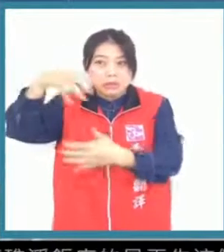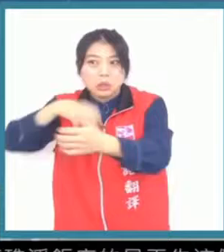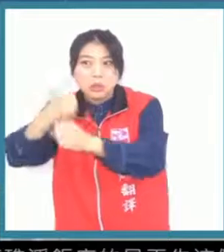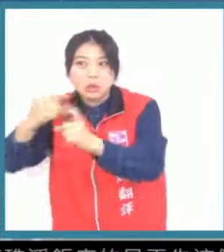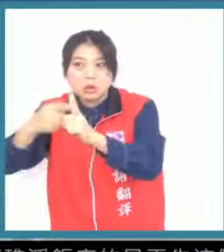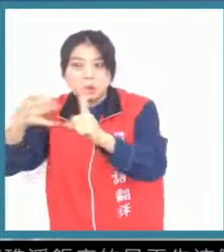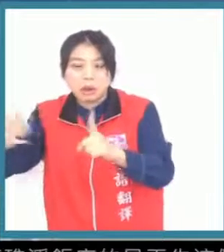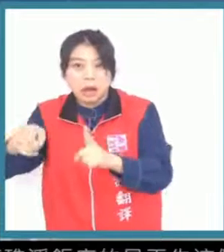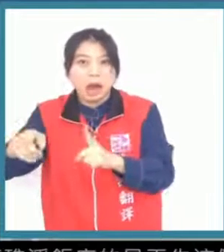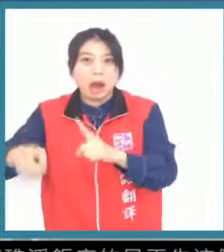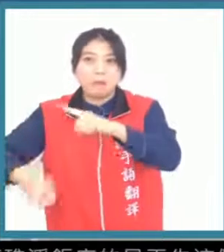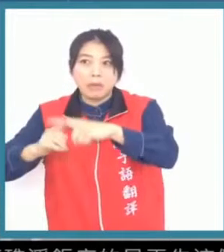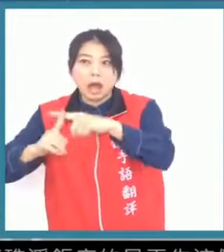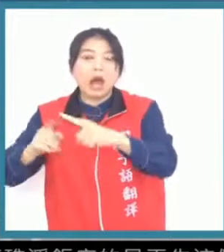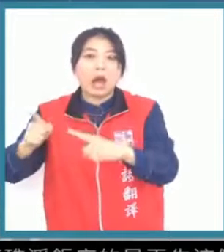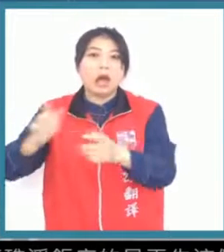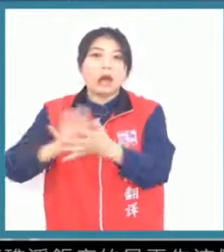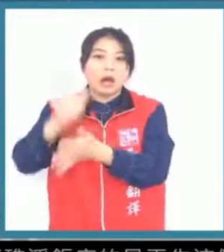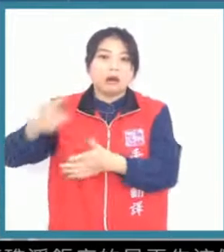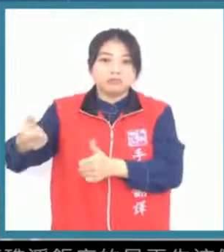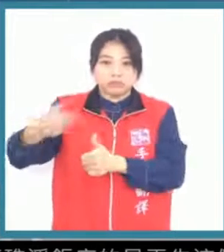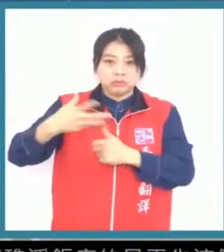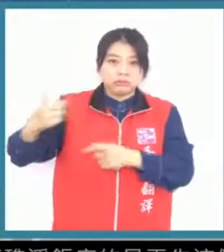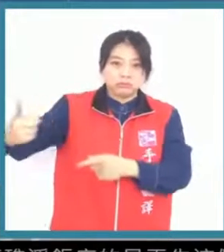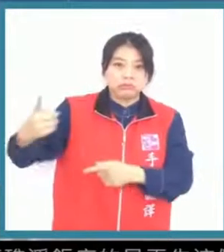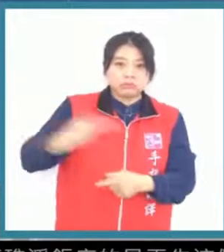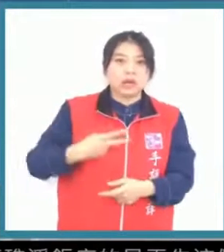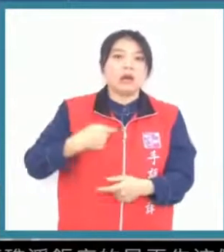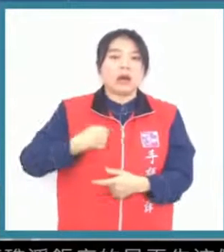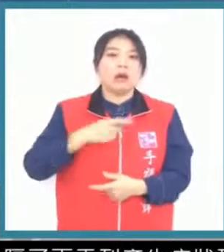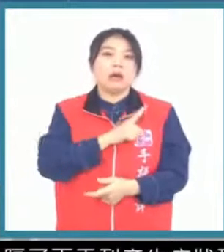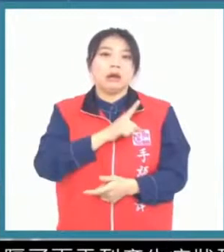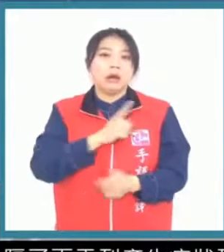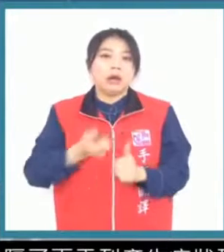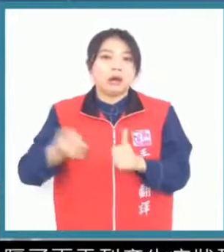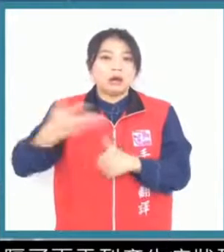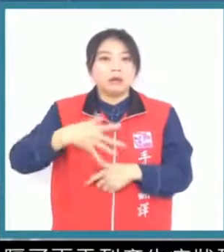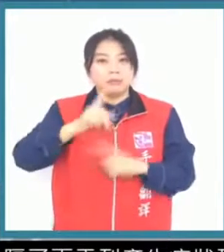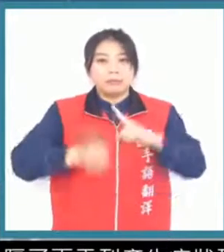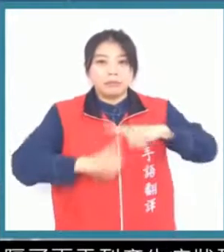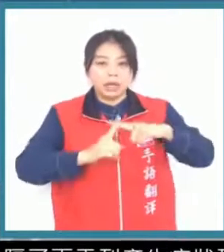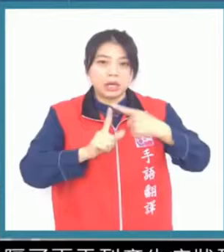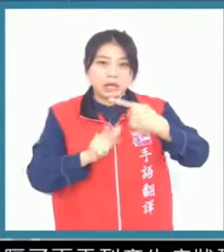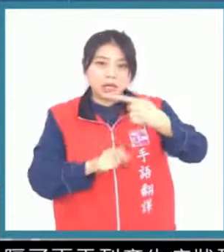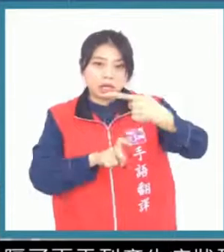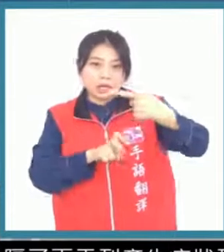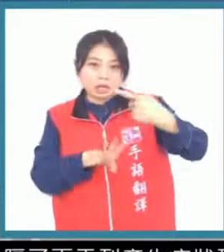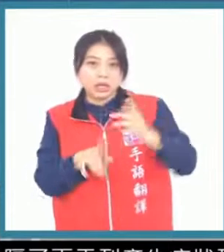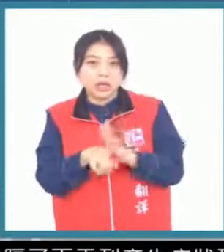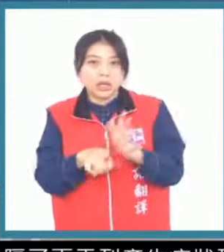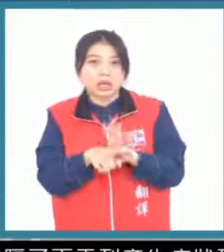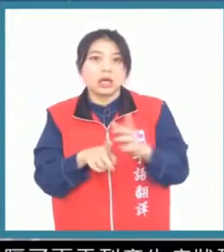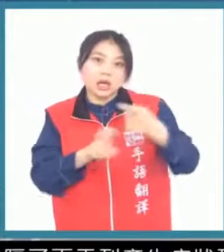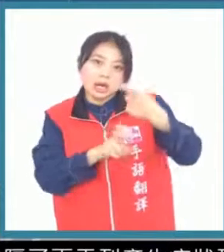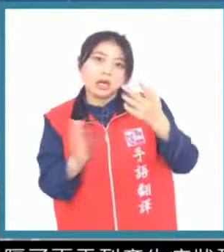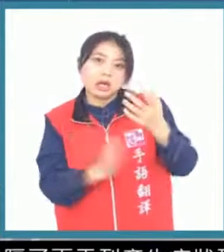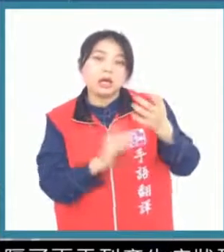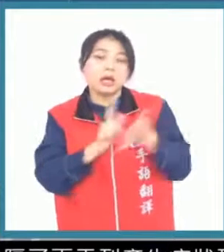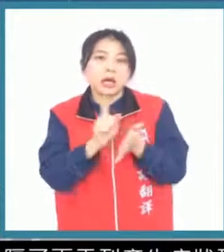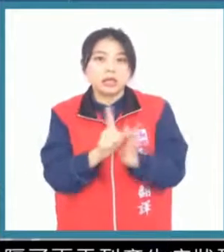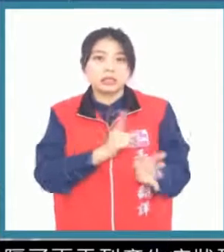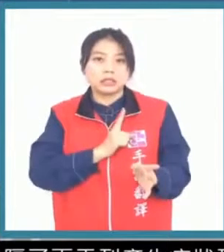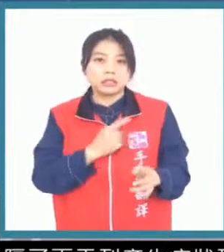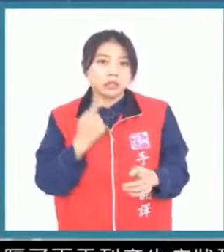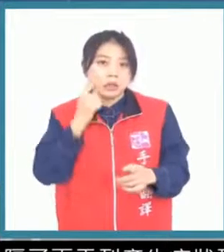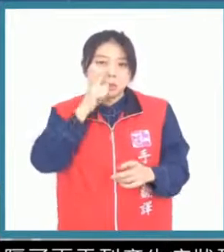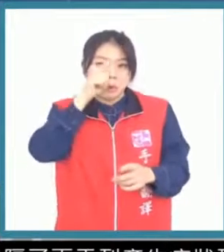生症状，那么1月24号，那么用家用快筛阳性，到医院来采检，确